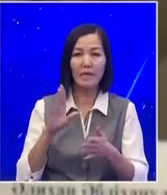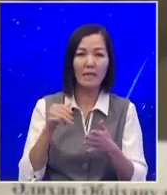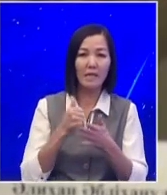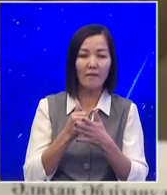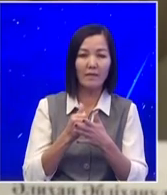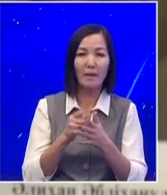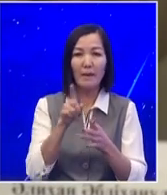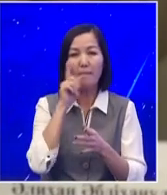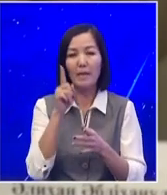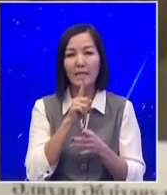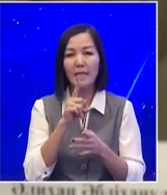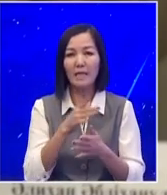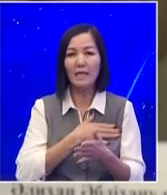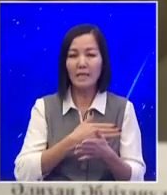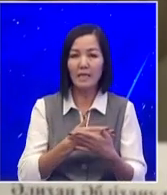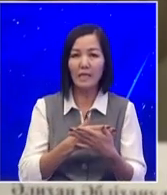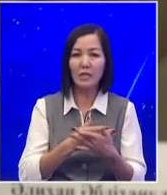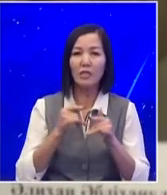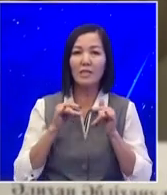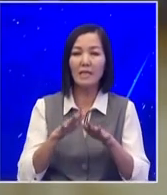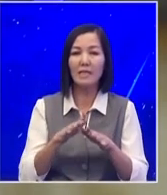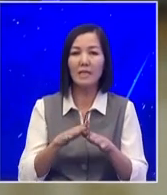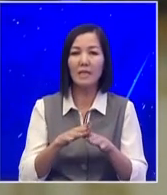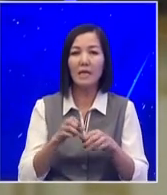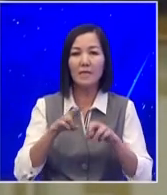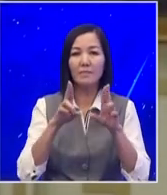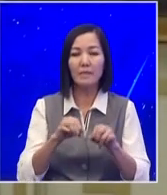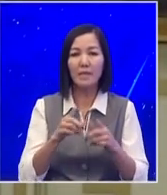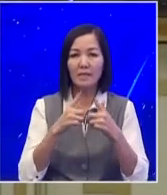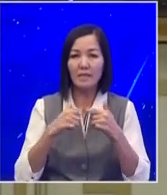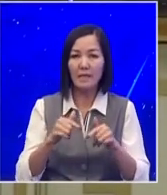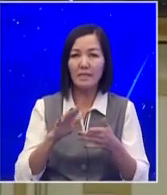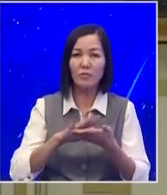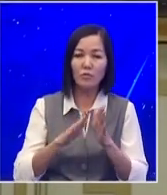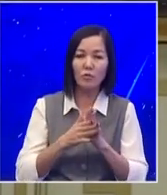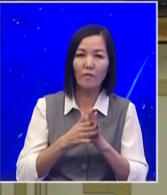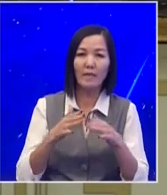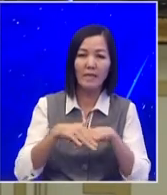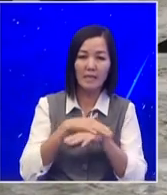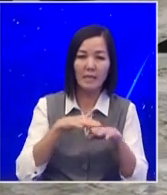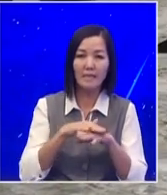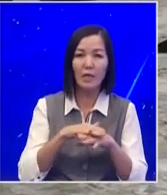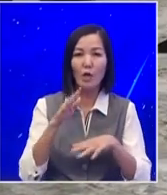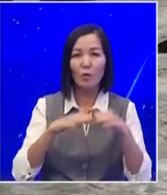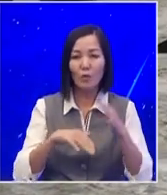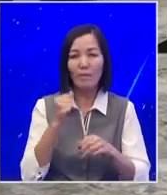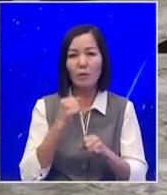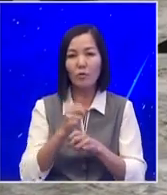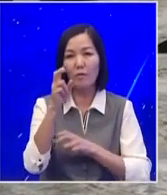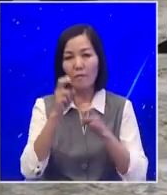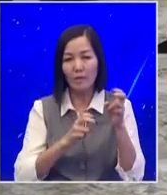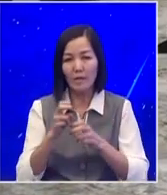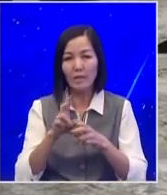тогда еще молодых, энергичных и деятельных специалистов было создать условия для населения. Их руками строились заводы,